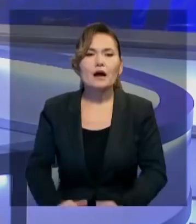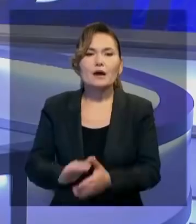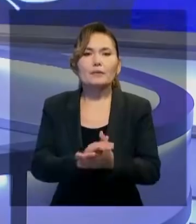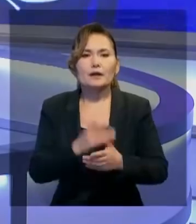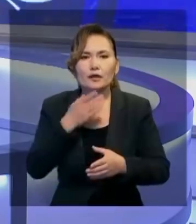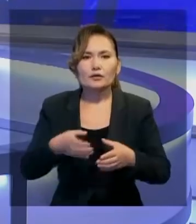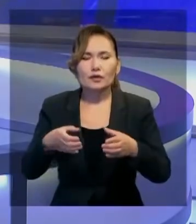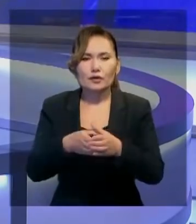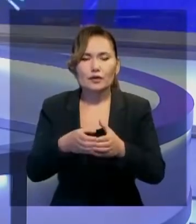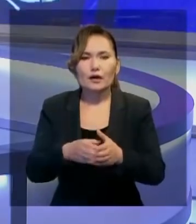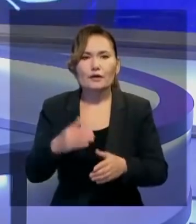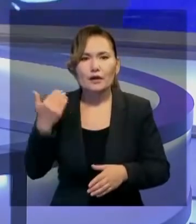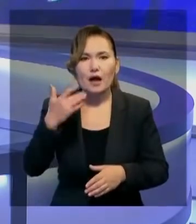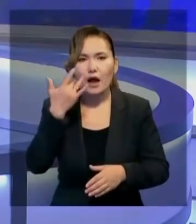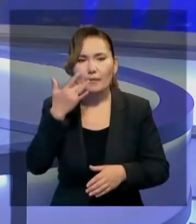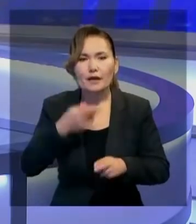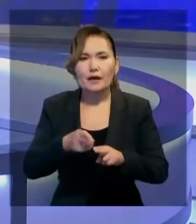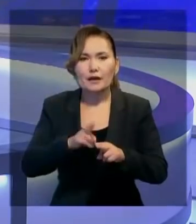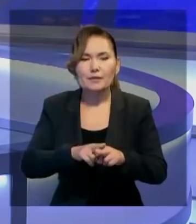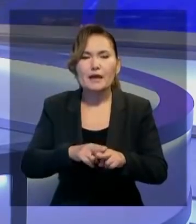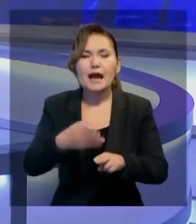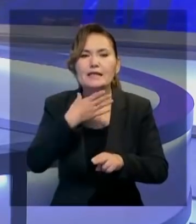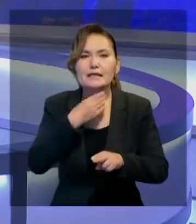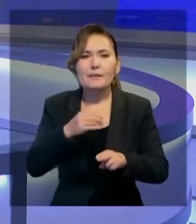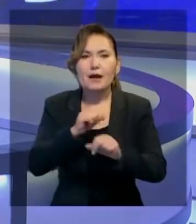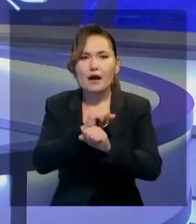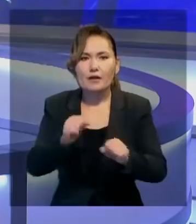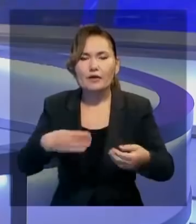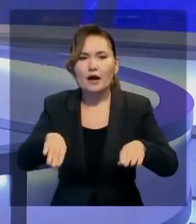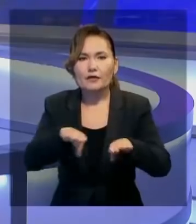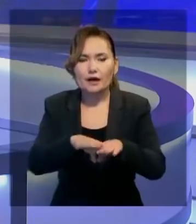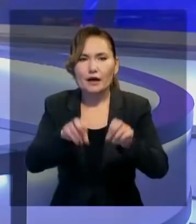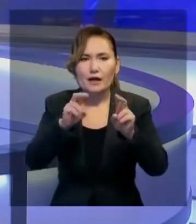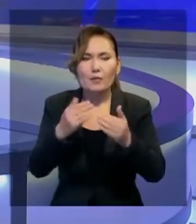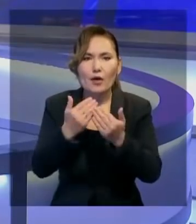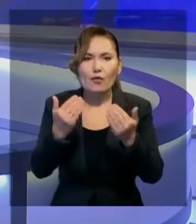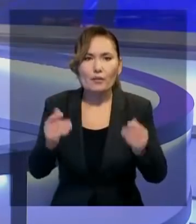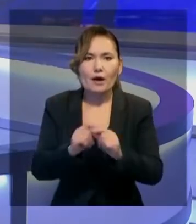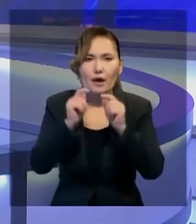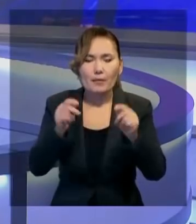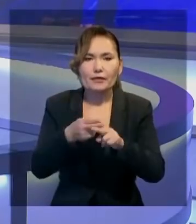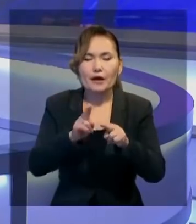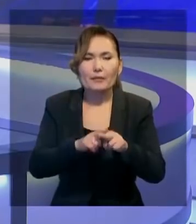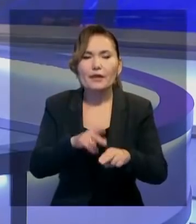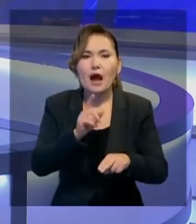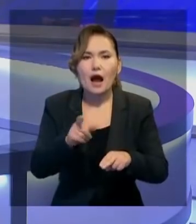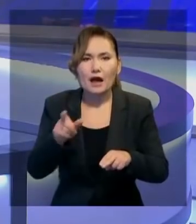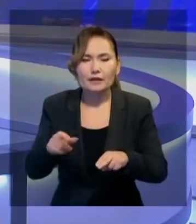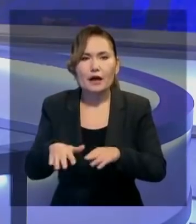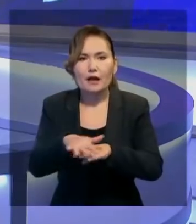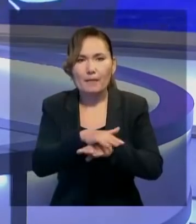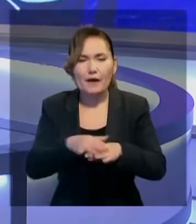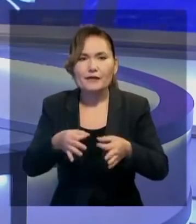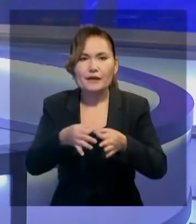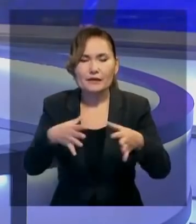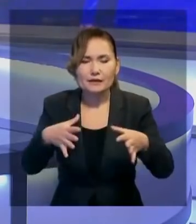Біріккен ұлттар ұйымының Нью-Йорктегі штаб-пәтерінде Семей полигонының жабылуына арналған көрме ашылды. Оған адамзат баласының